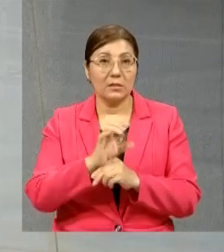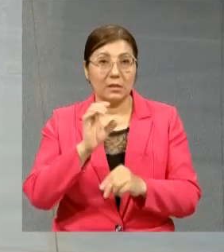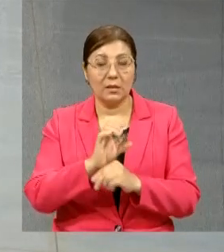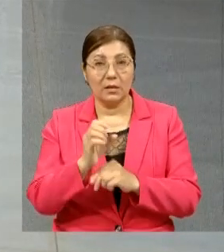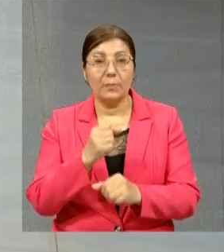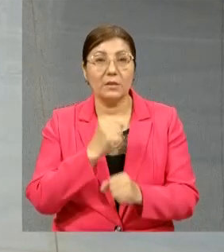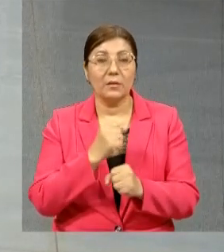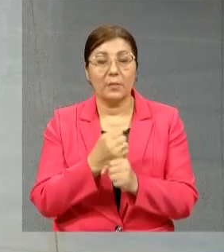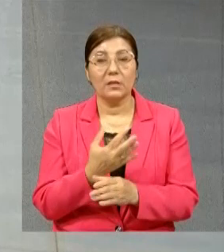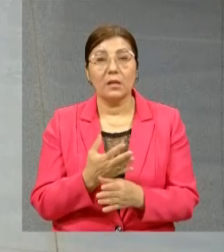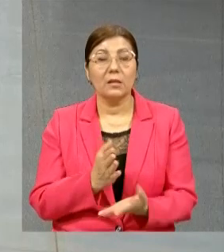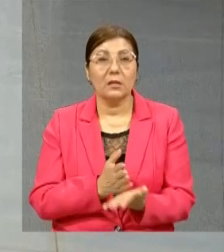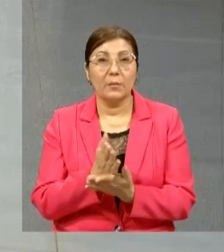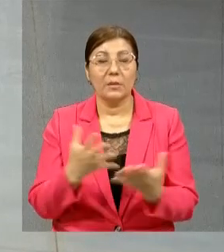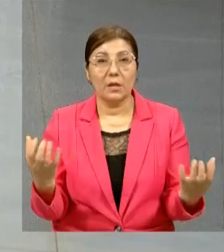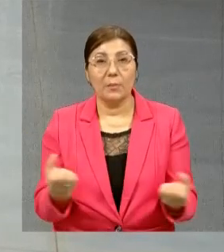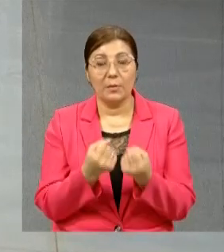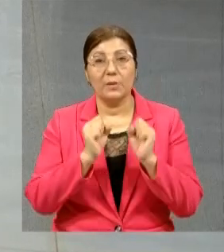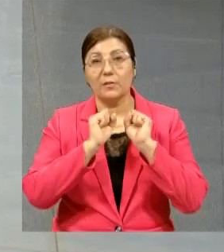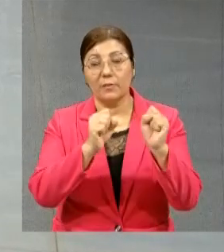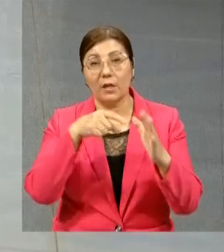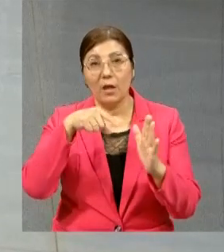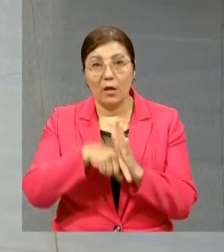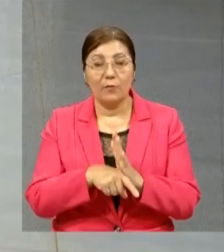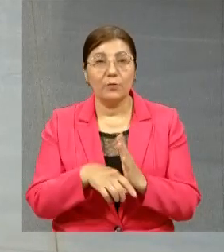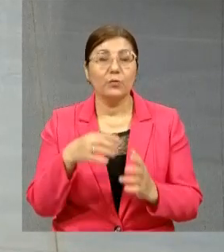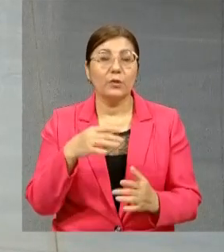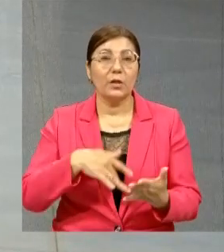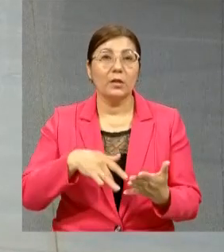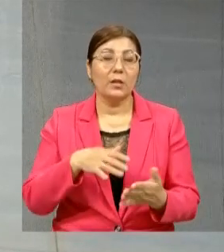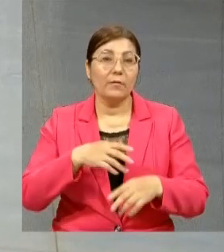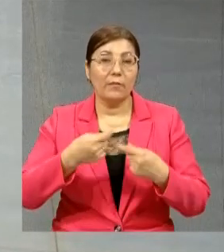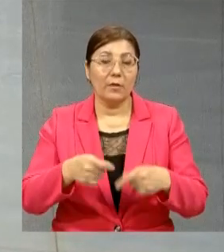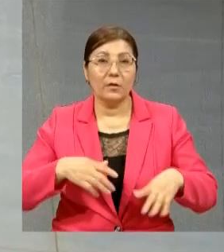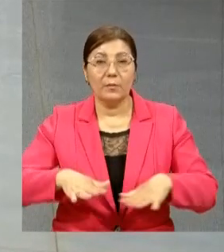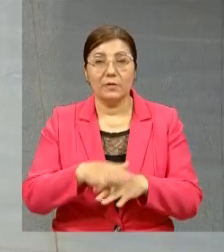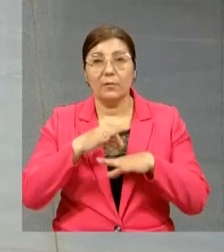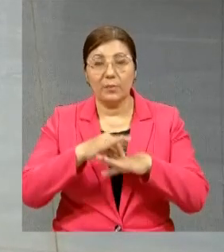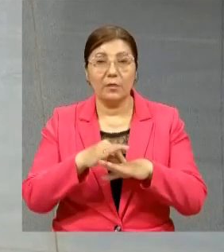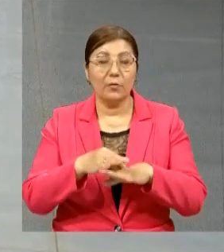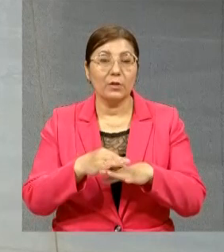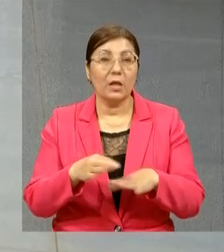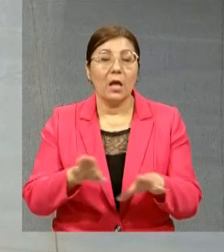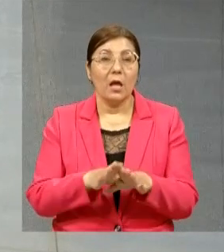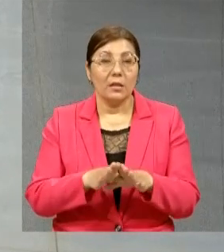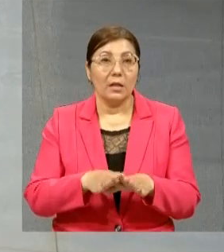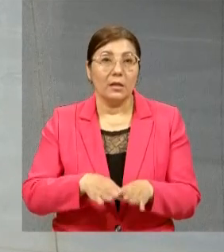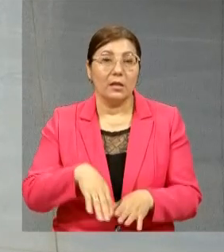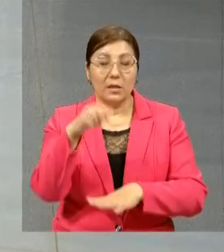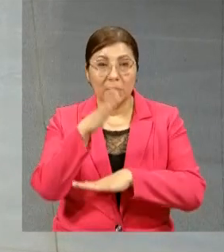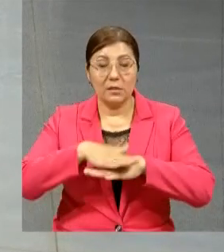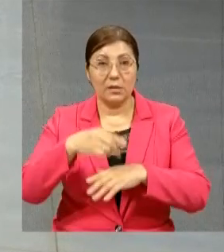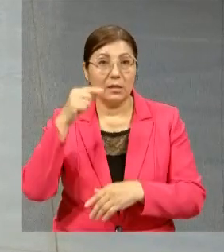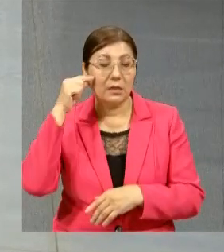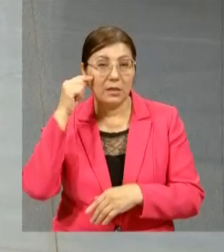услуг отметим политику поддержки и защиты внутреннего рынка проводят такие высокоразвитые страны как США Евросоюз и Китай